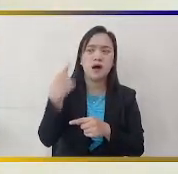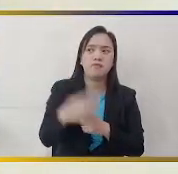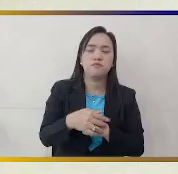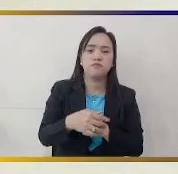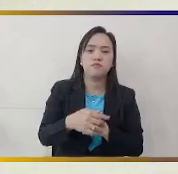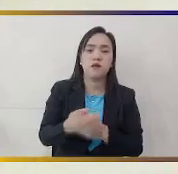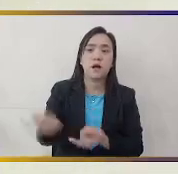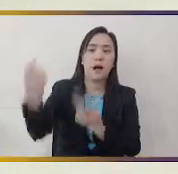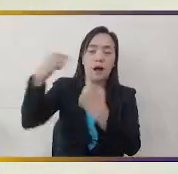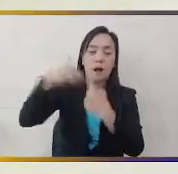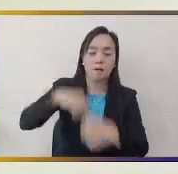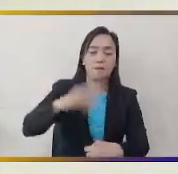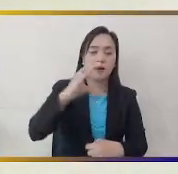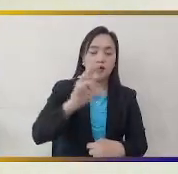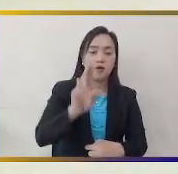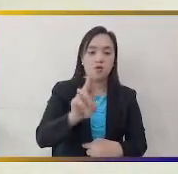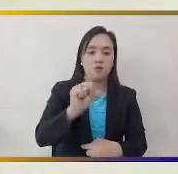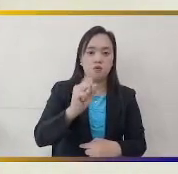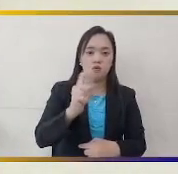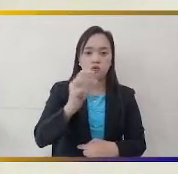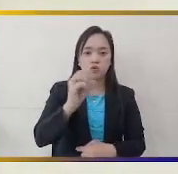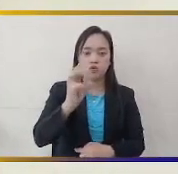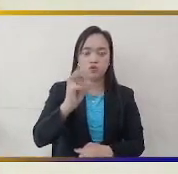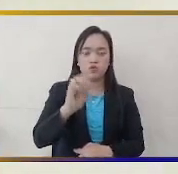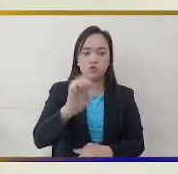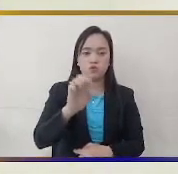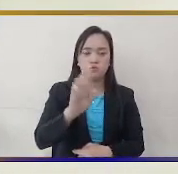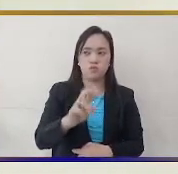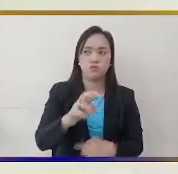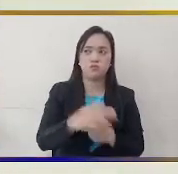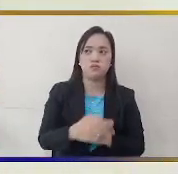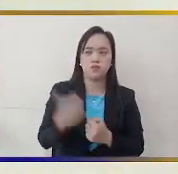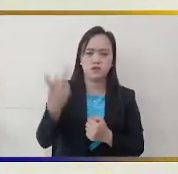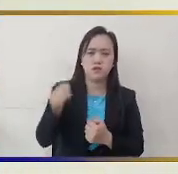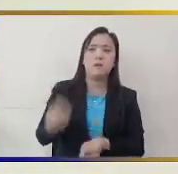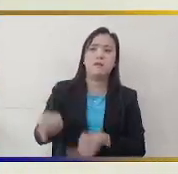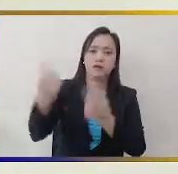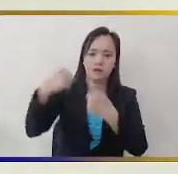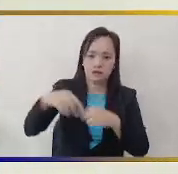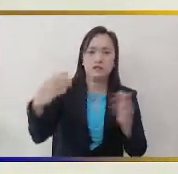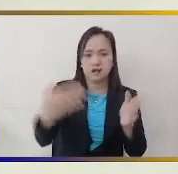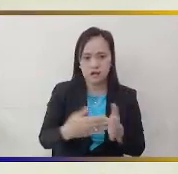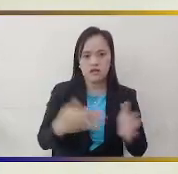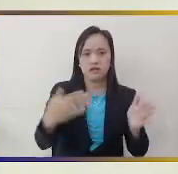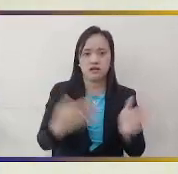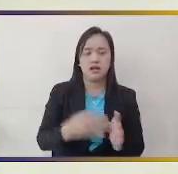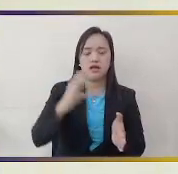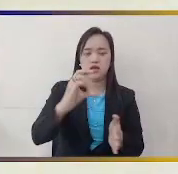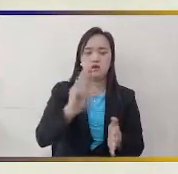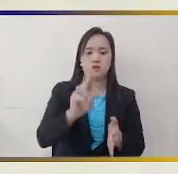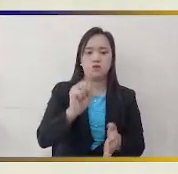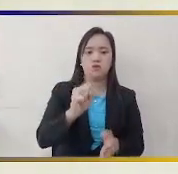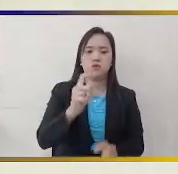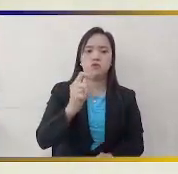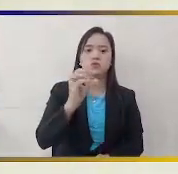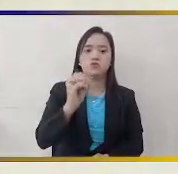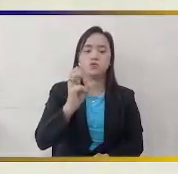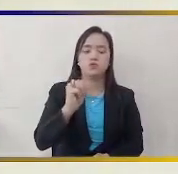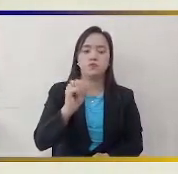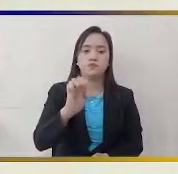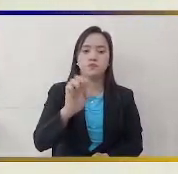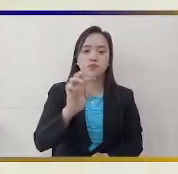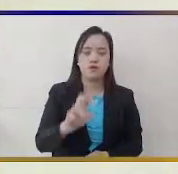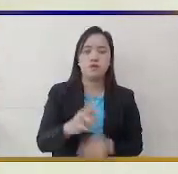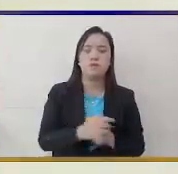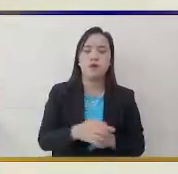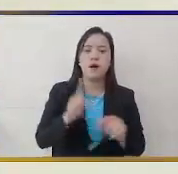eh lalabas yung customer kong isa at may darating na naman So Sabi ko sa Panginoon Panginoon parang hindi